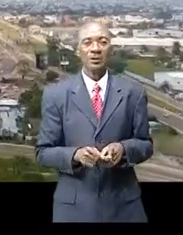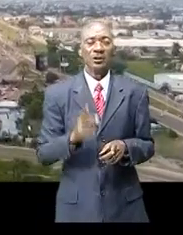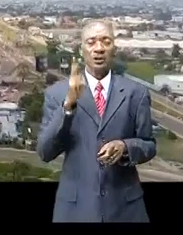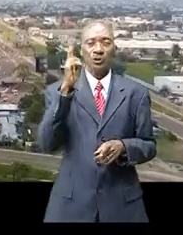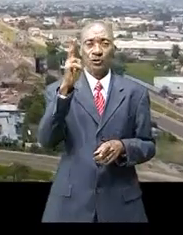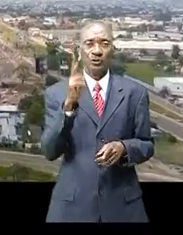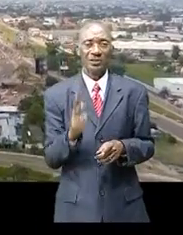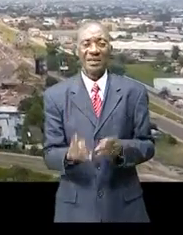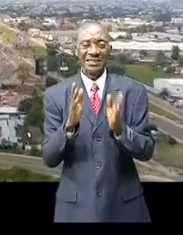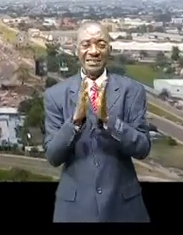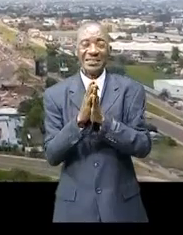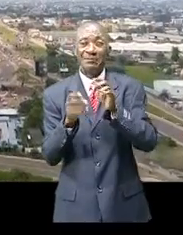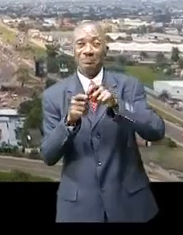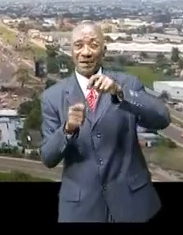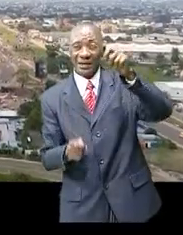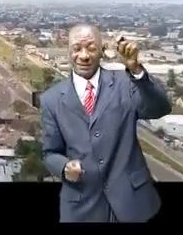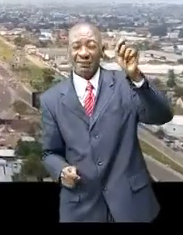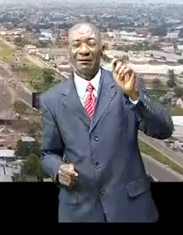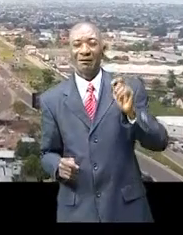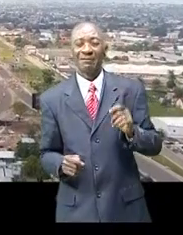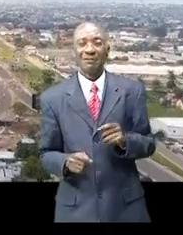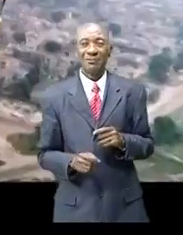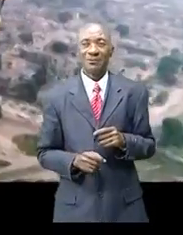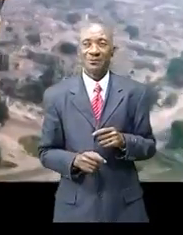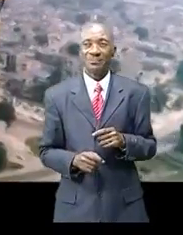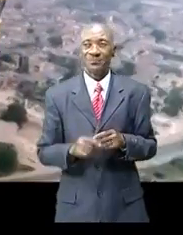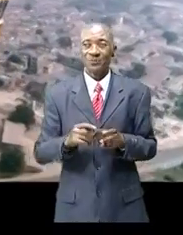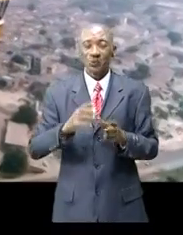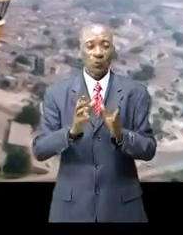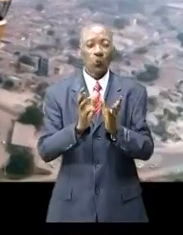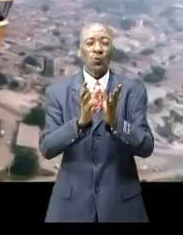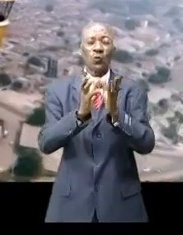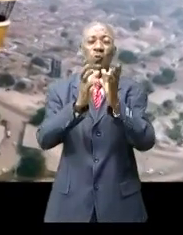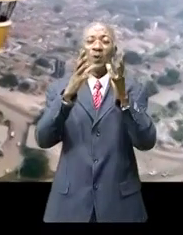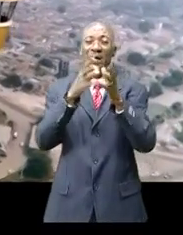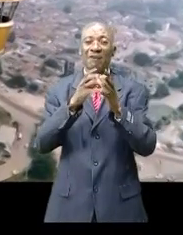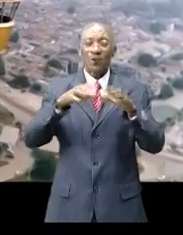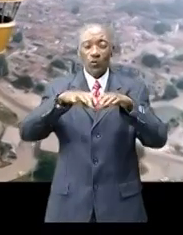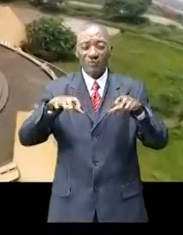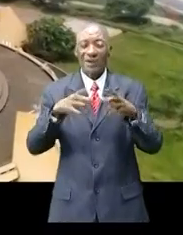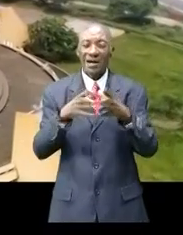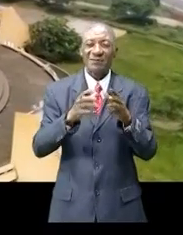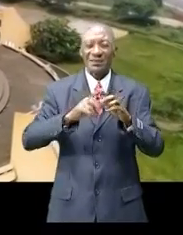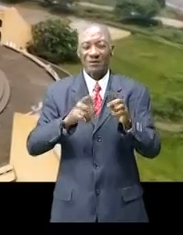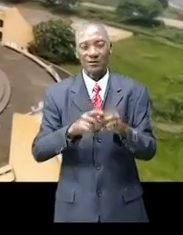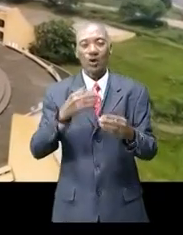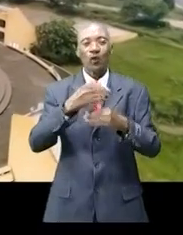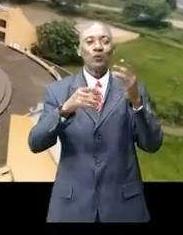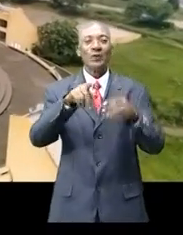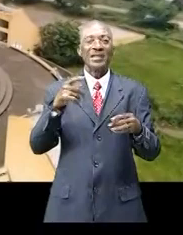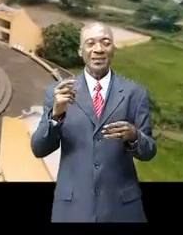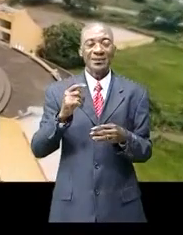de 4 colonnes, cette monumentale tour de béton et de cuivre fut construite par le feu président Mobutu